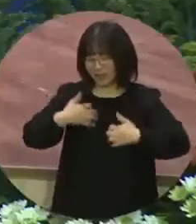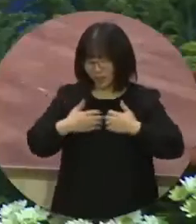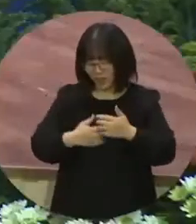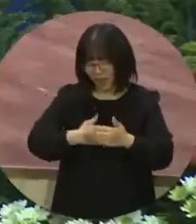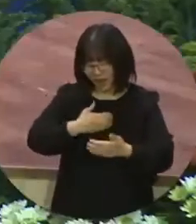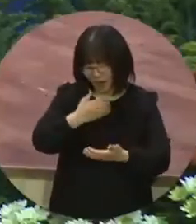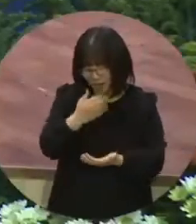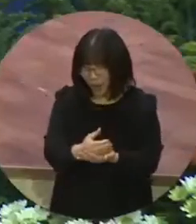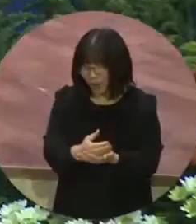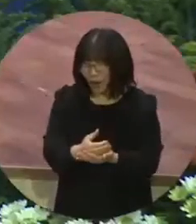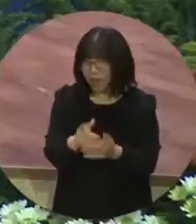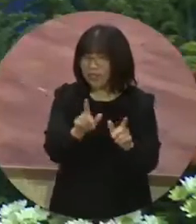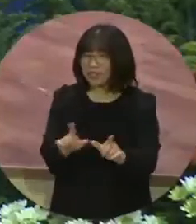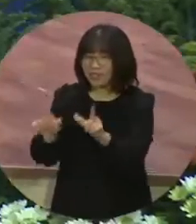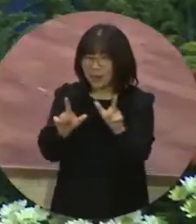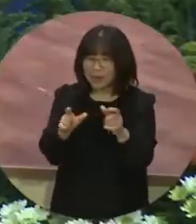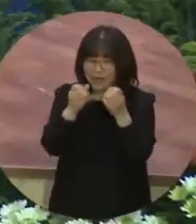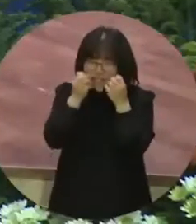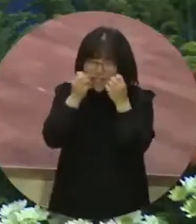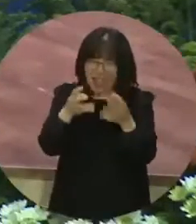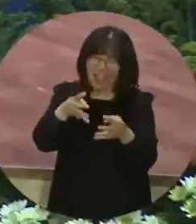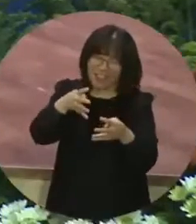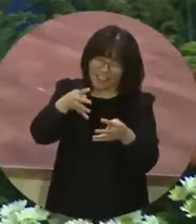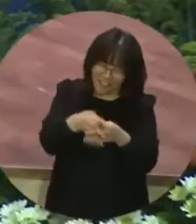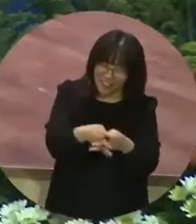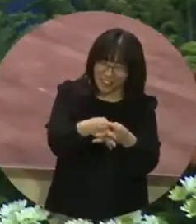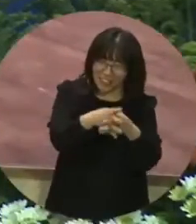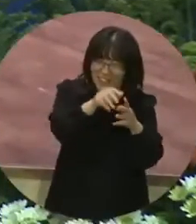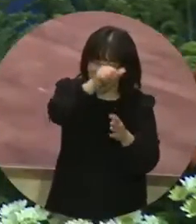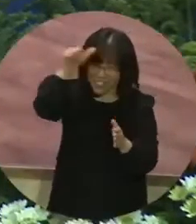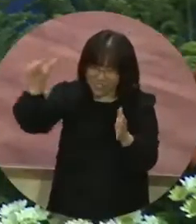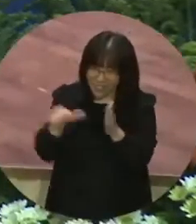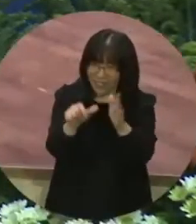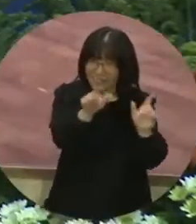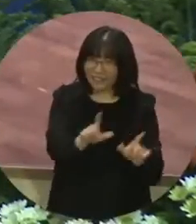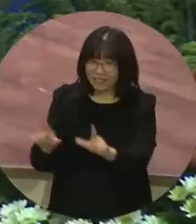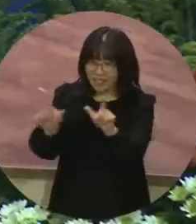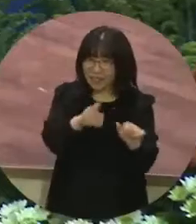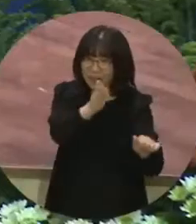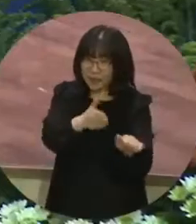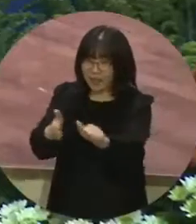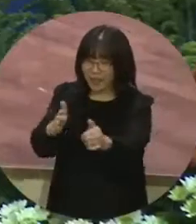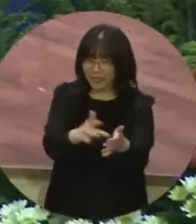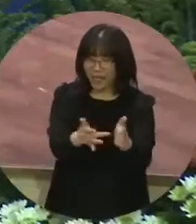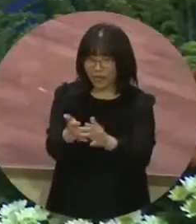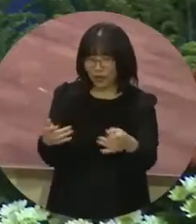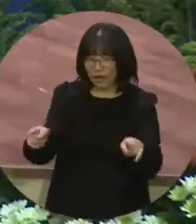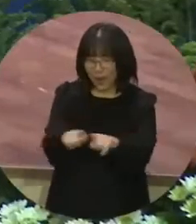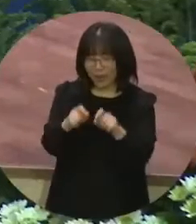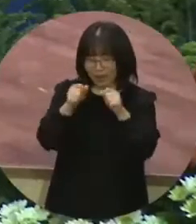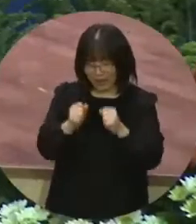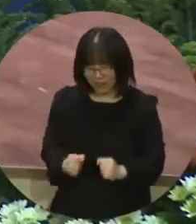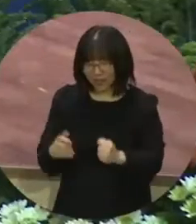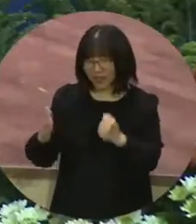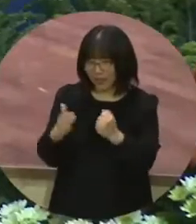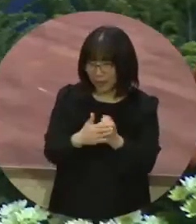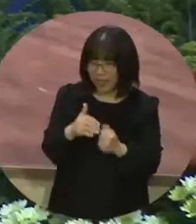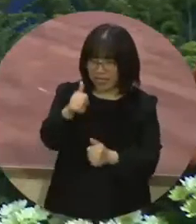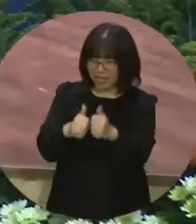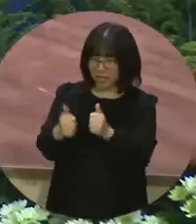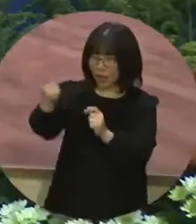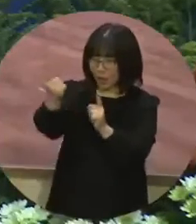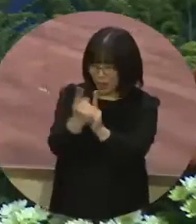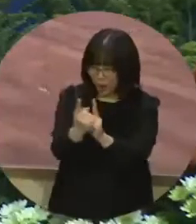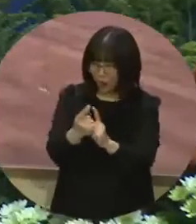감격, 기쁨의 삶, 새털로, 새털 인생으로 사시기 바랍니다. 예수가 함께 계시니 시험이